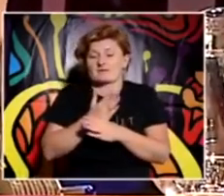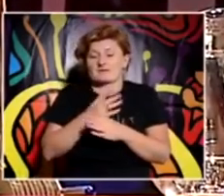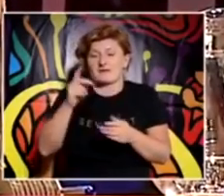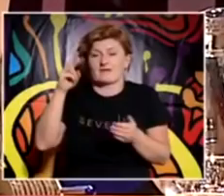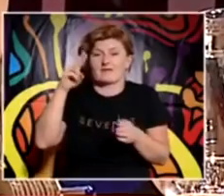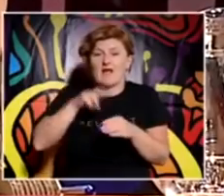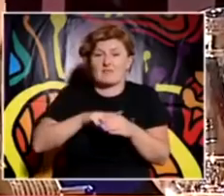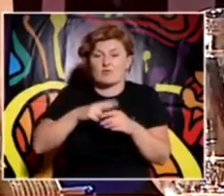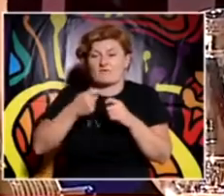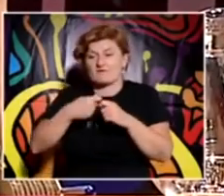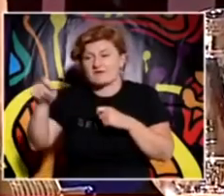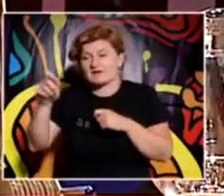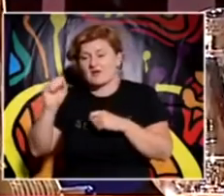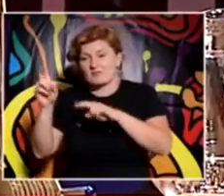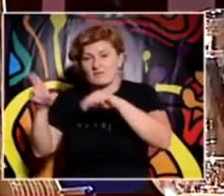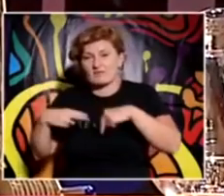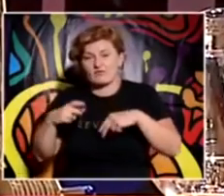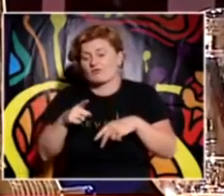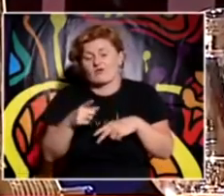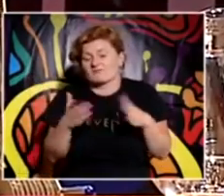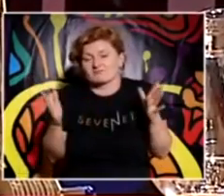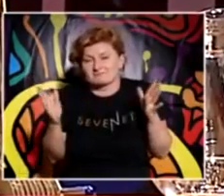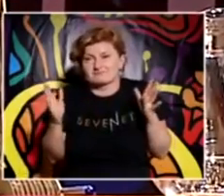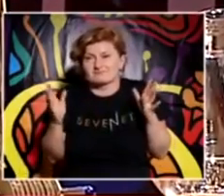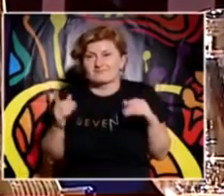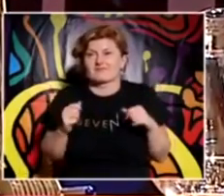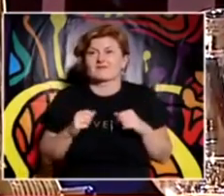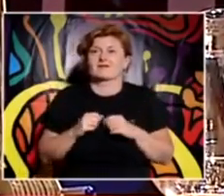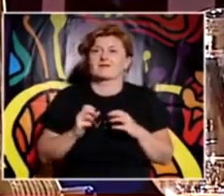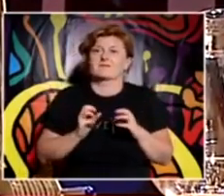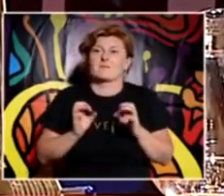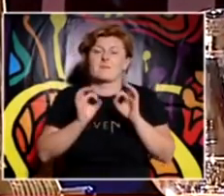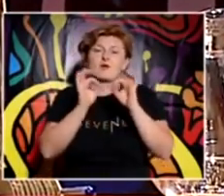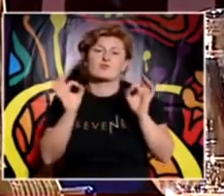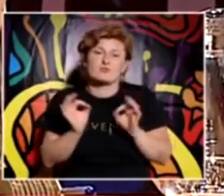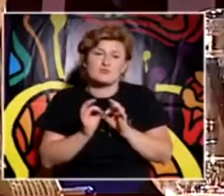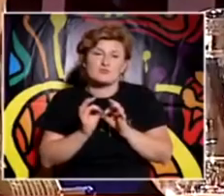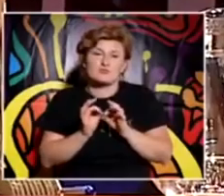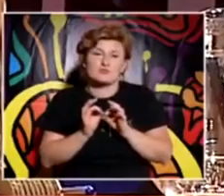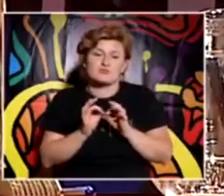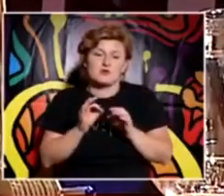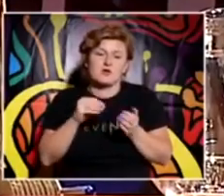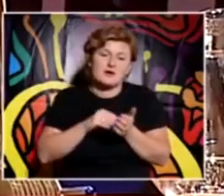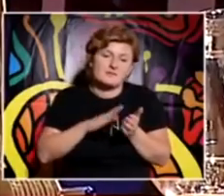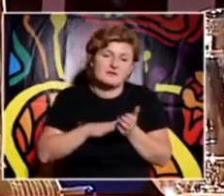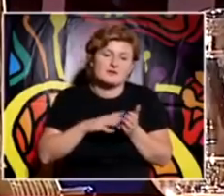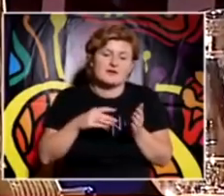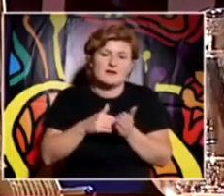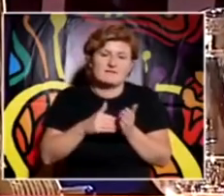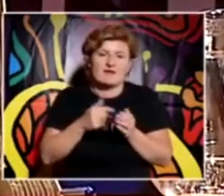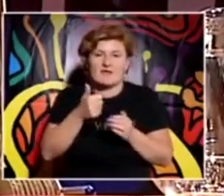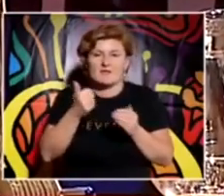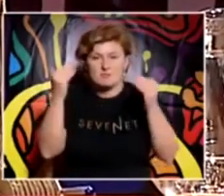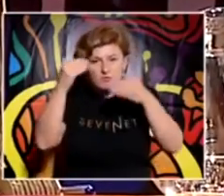powrotu, to już niech się dzieje co chce. Z reguły rezerwujemy może jeden nocleg, ewentualnie jeden przystanek na